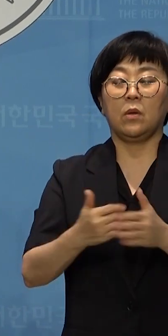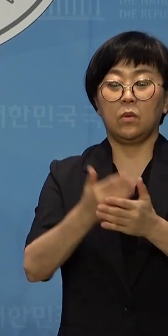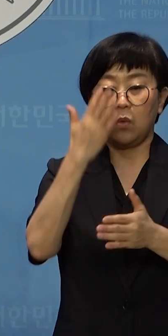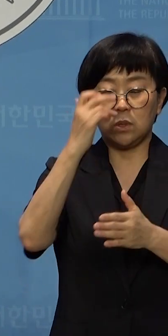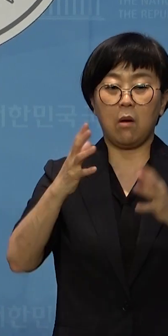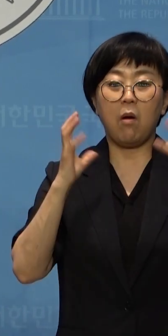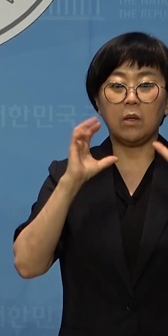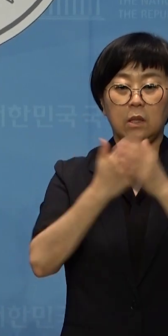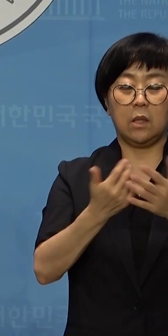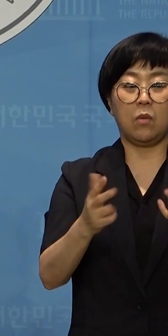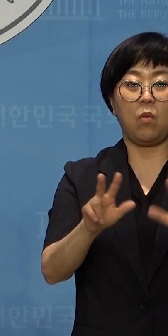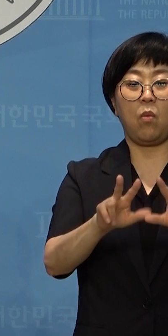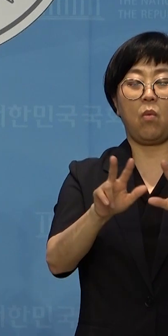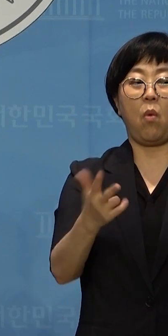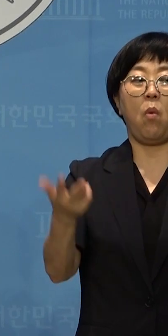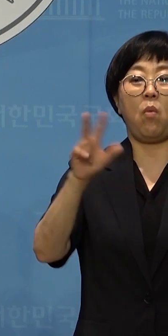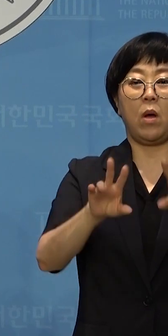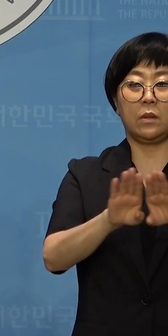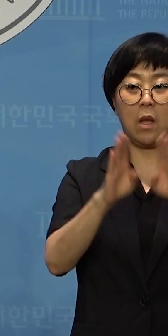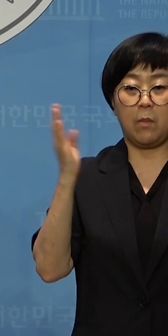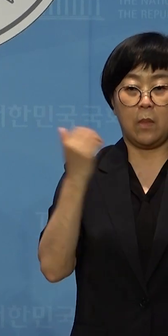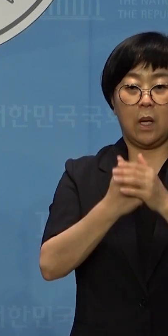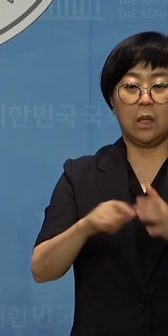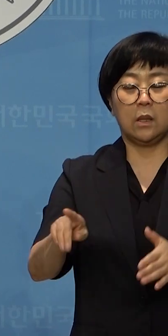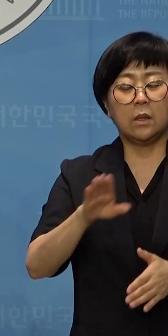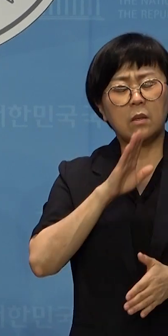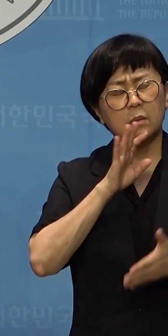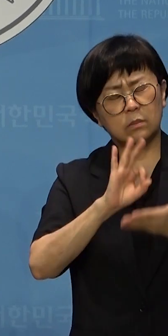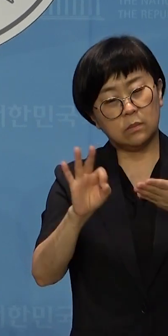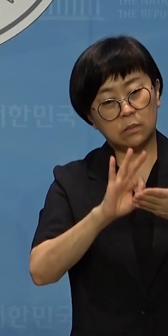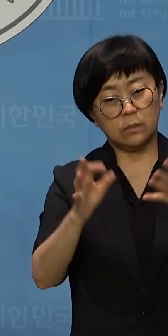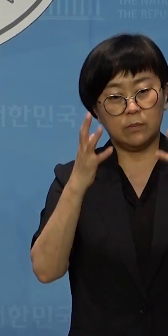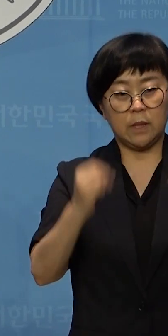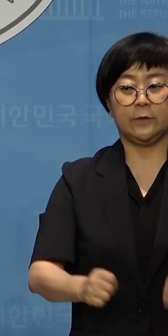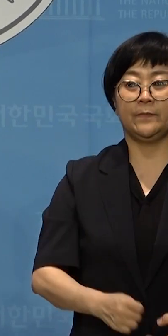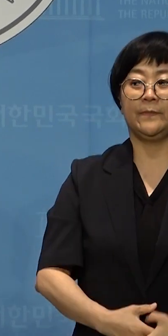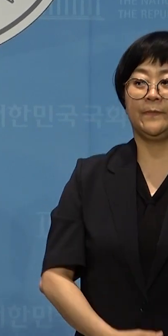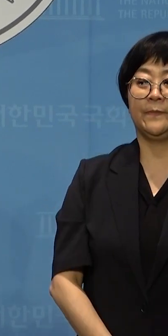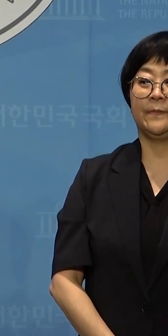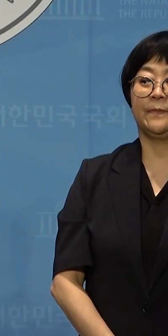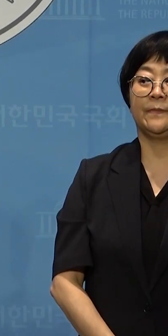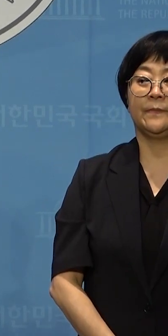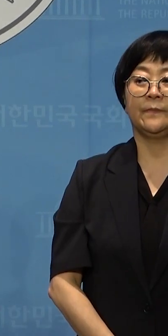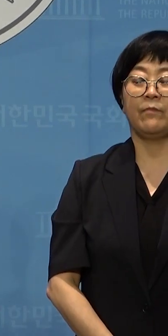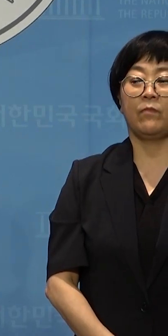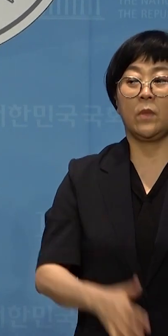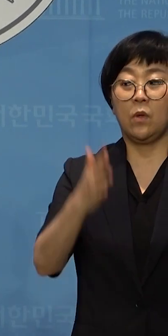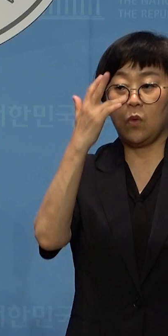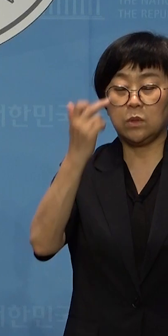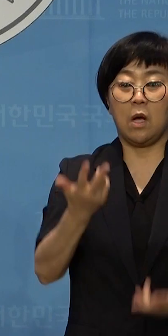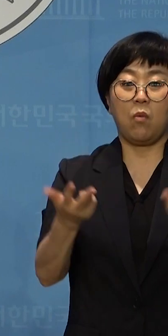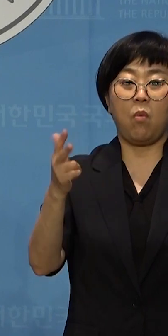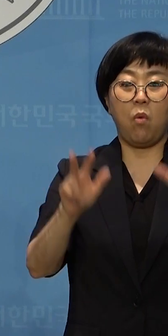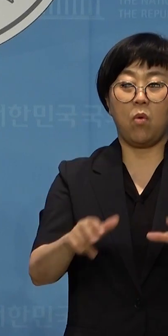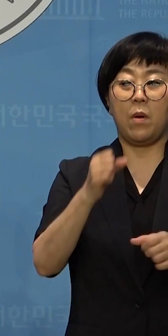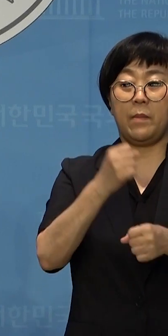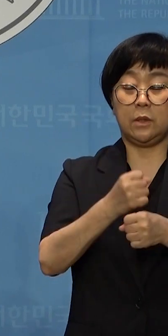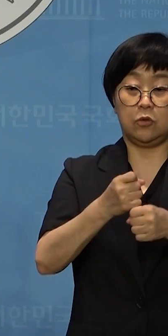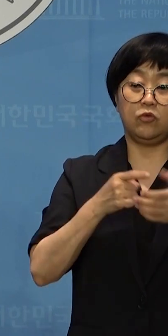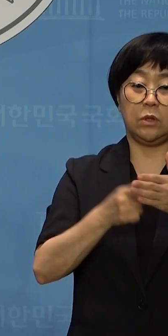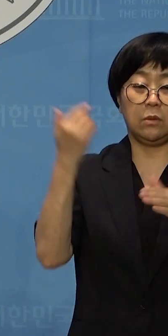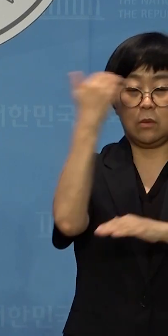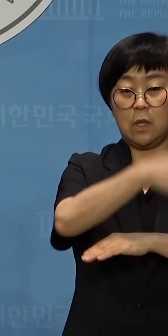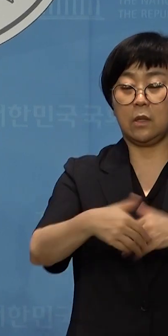용산 어린이공원 개방에도 막대한 소유 예산이 소요된 것으로 보입니다. 용산공원 조성 추진